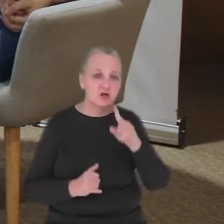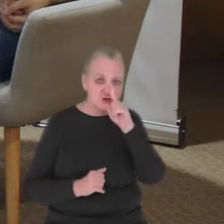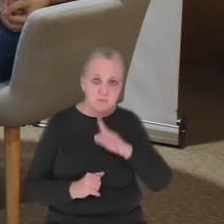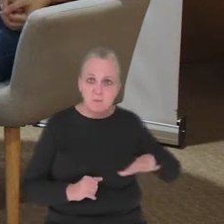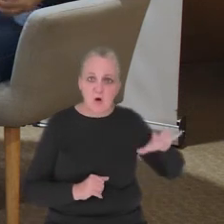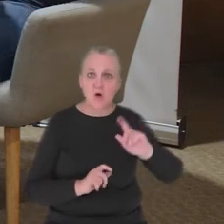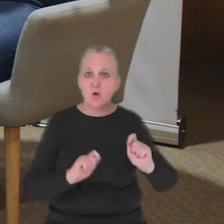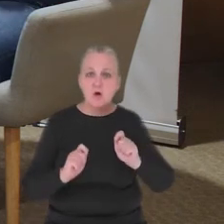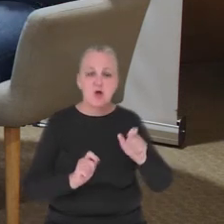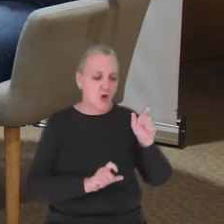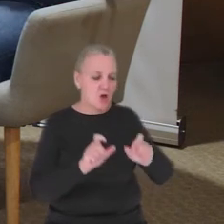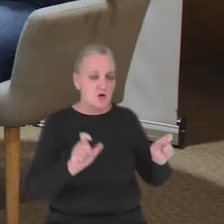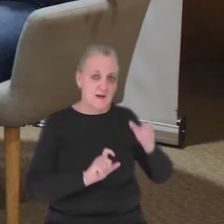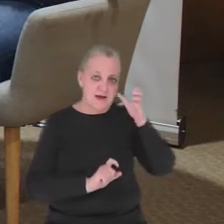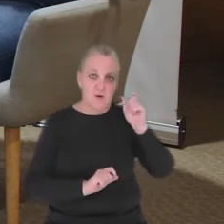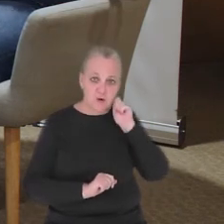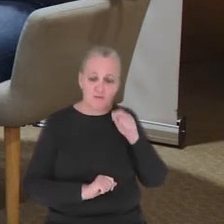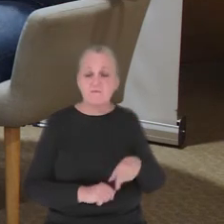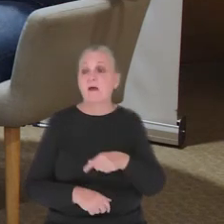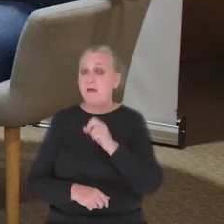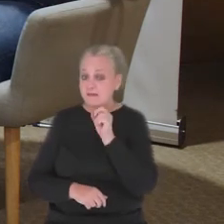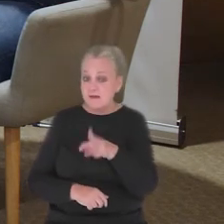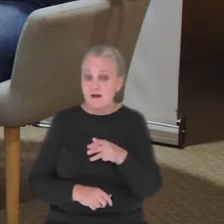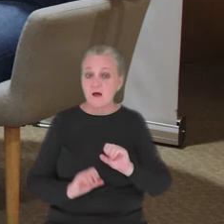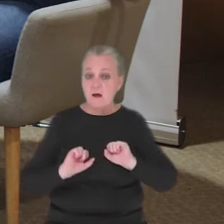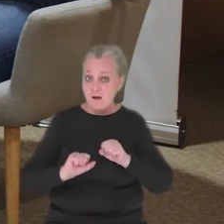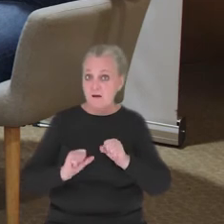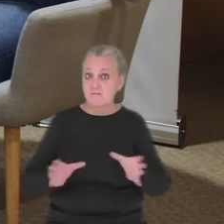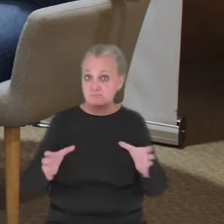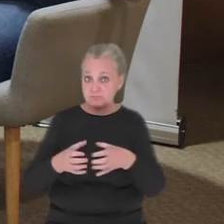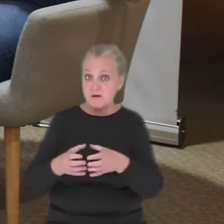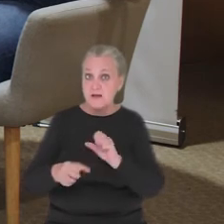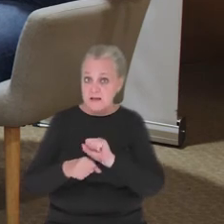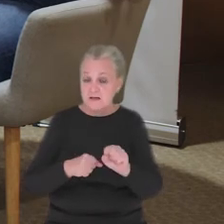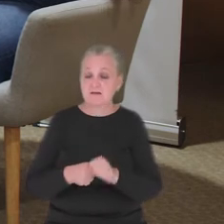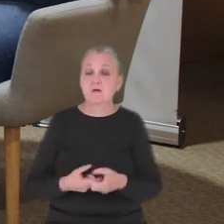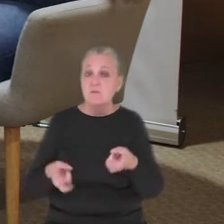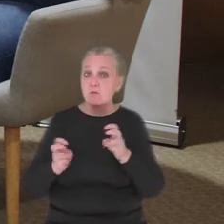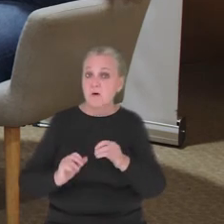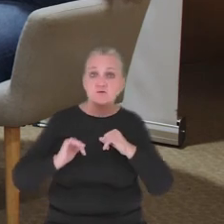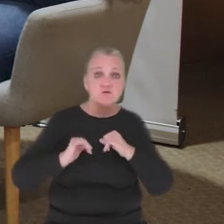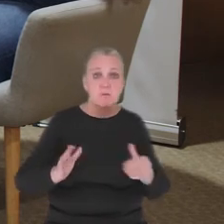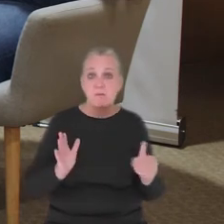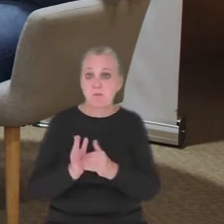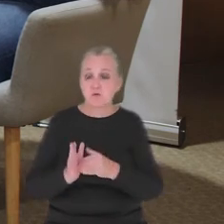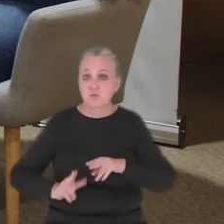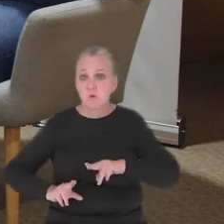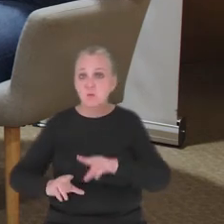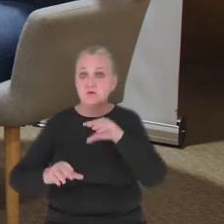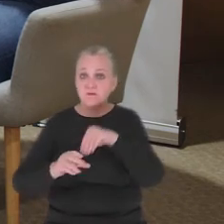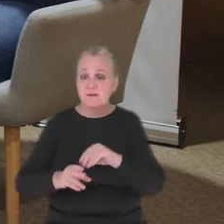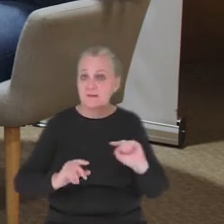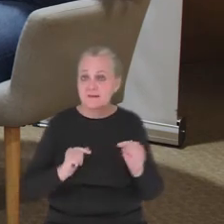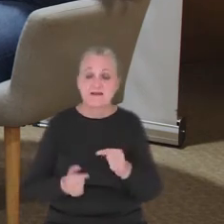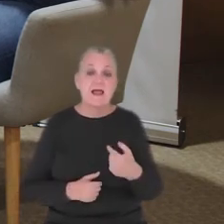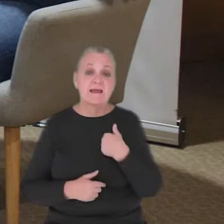społeczności autorek. No jest zaangażowane, tak, i powstało z jakiejś bardzo silnej potrzeby wzięcia udziału w dyskusji. Ja